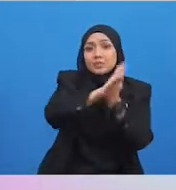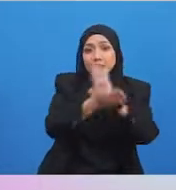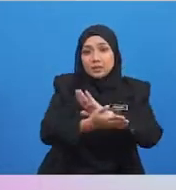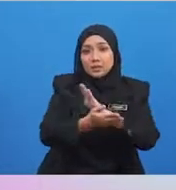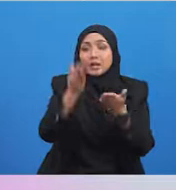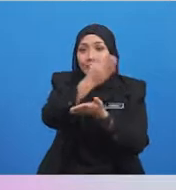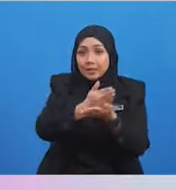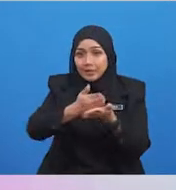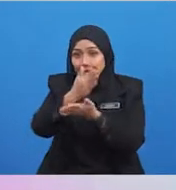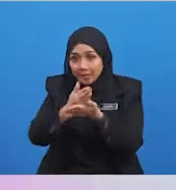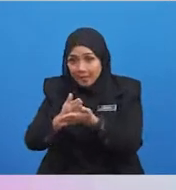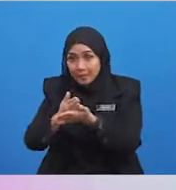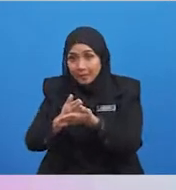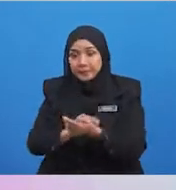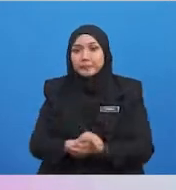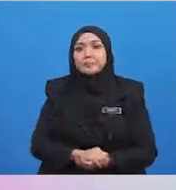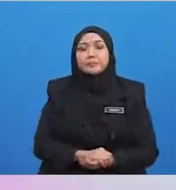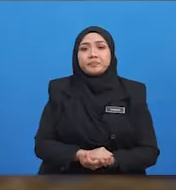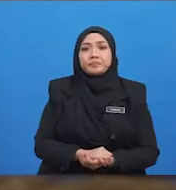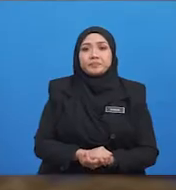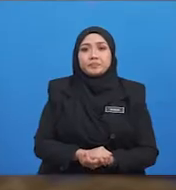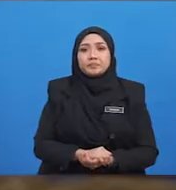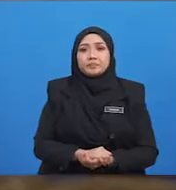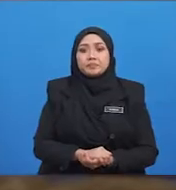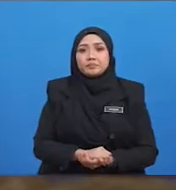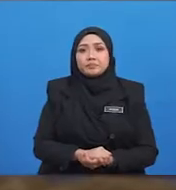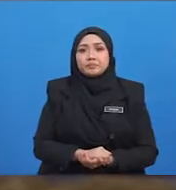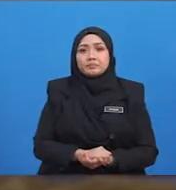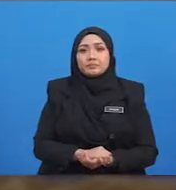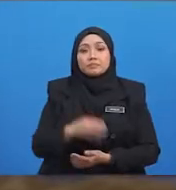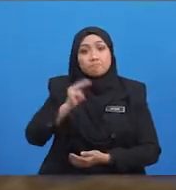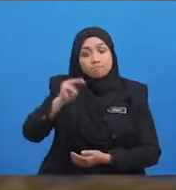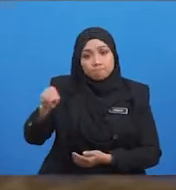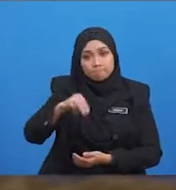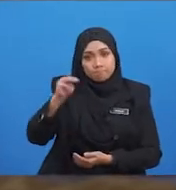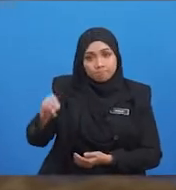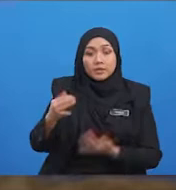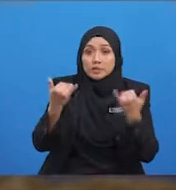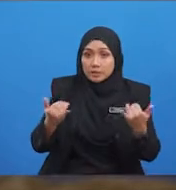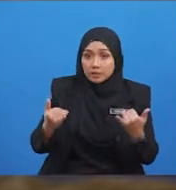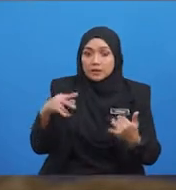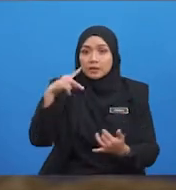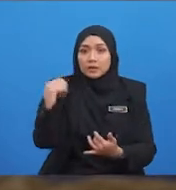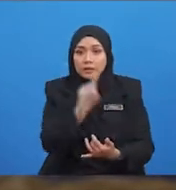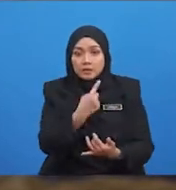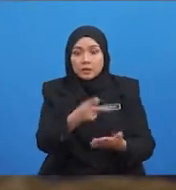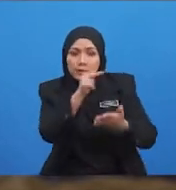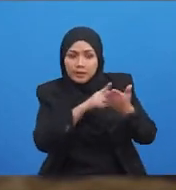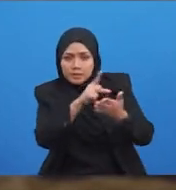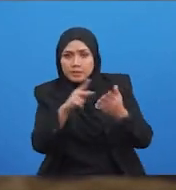sebagai responsi. Baiklah murid-murid, sekarang kita akan mengkaji